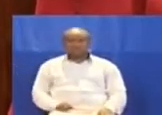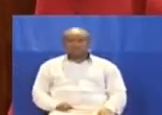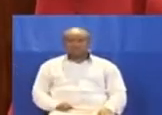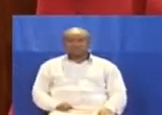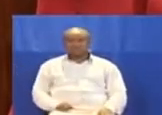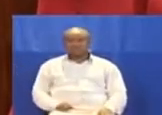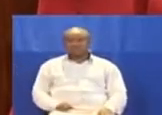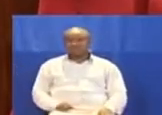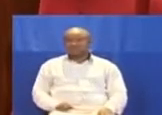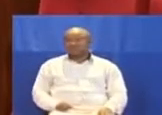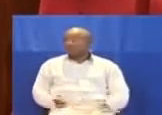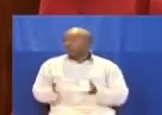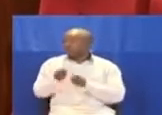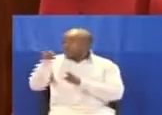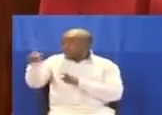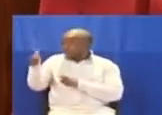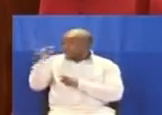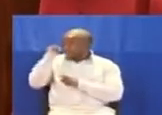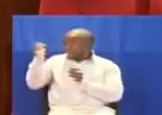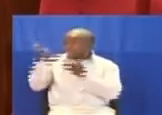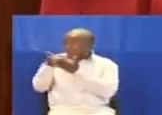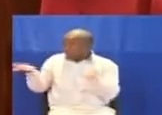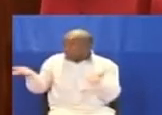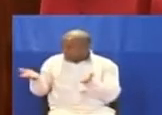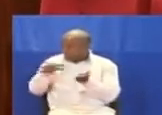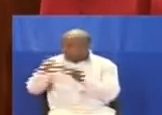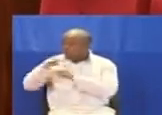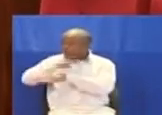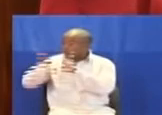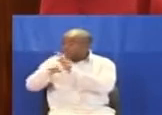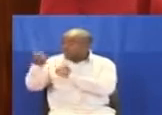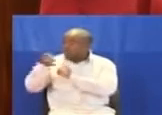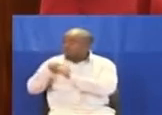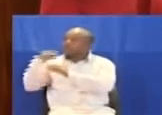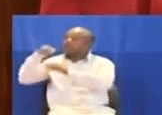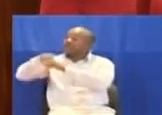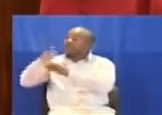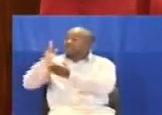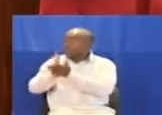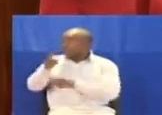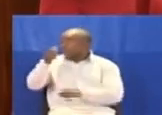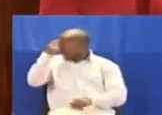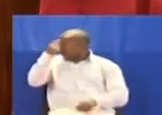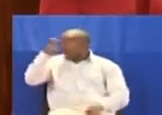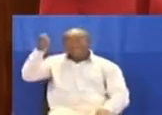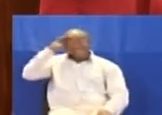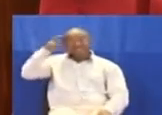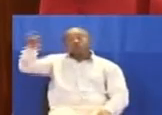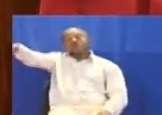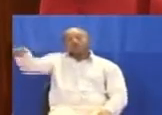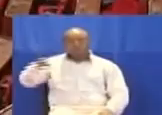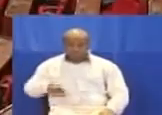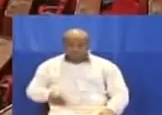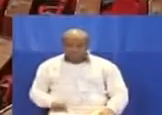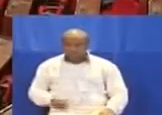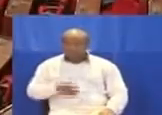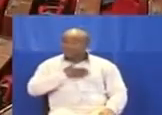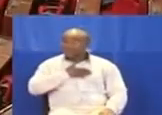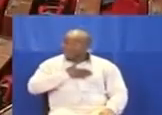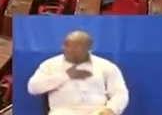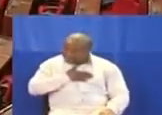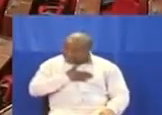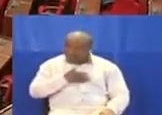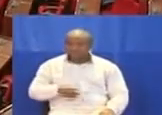Sasa kwa sababu hukuepo, na hilo nalichomekea, na kweli una akili. Asante sana mheshimiwa.